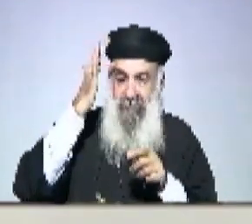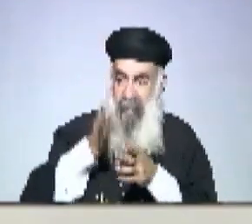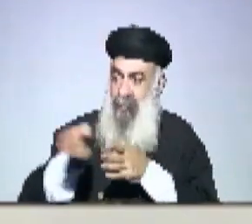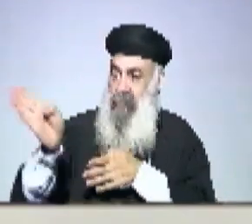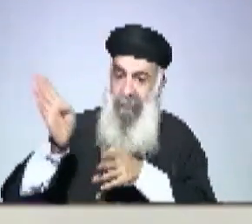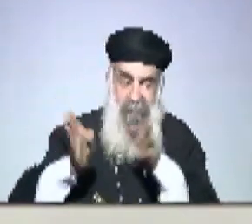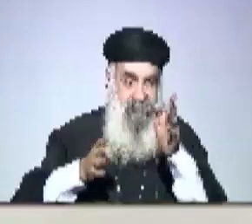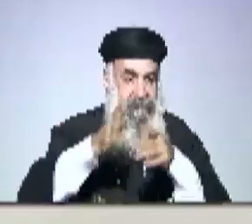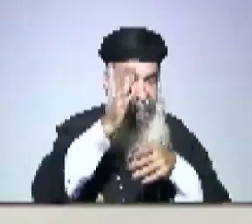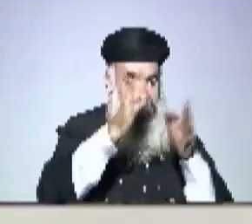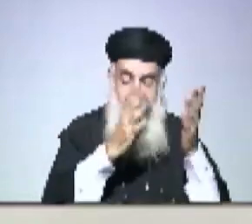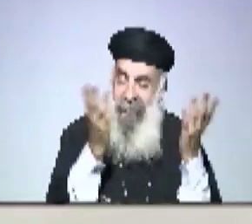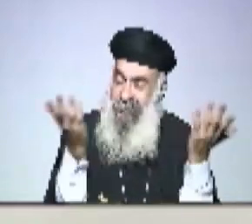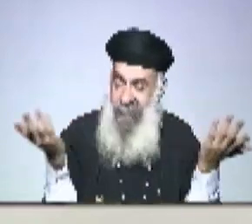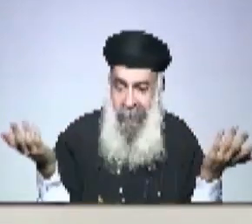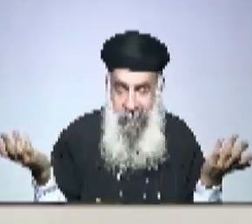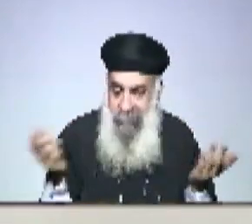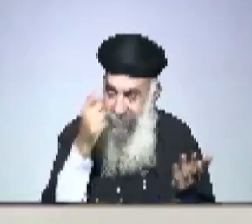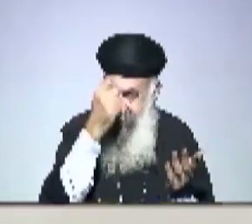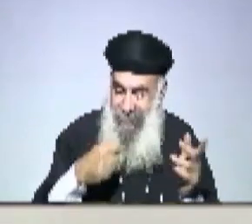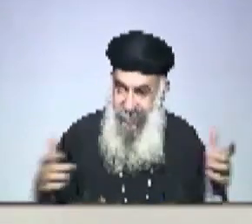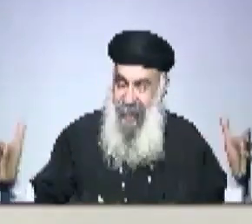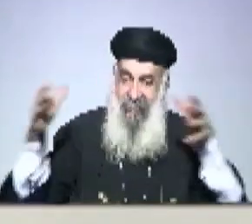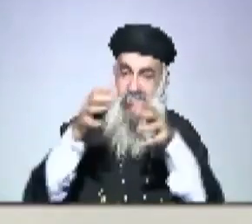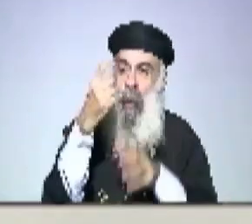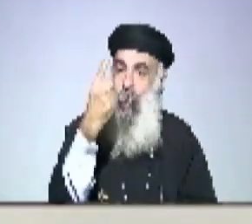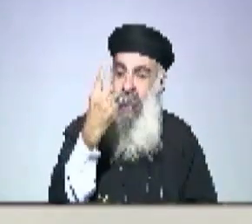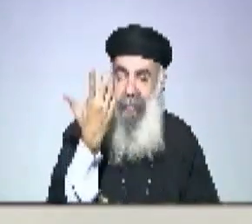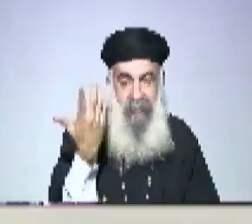الاني كيف تكون كنيسه واحده